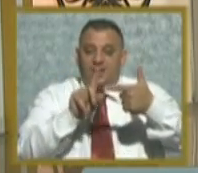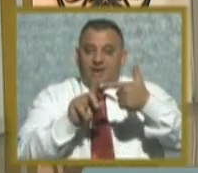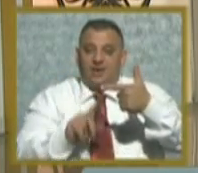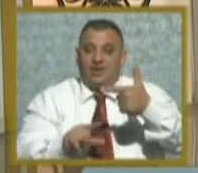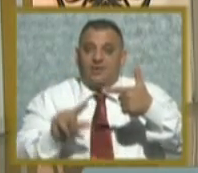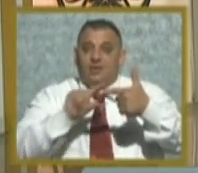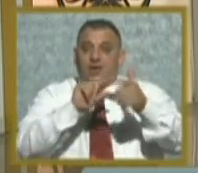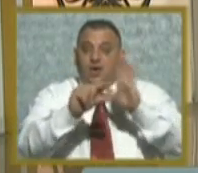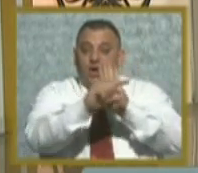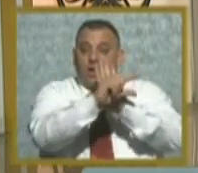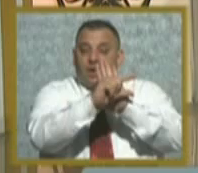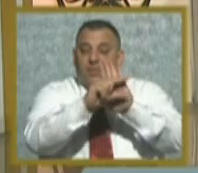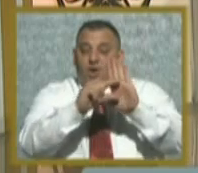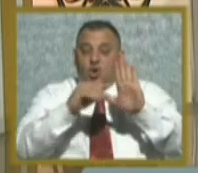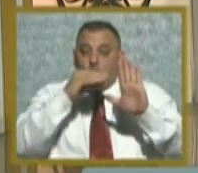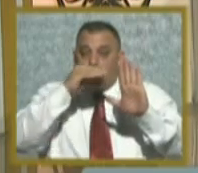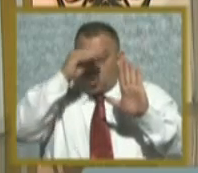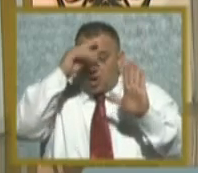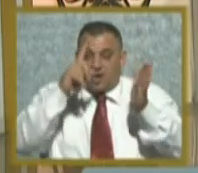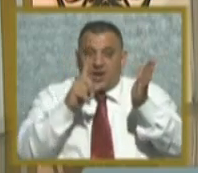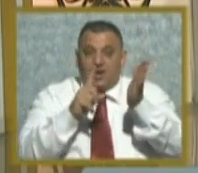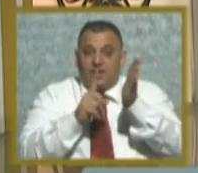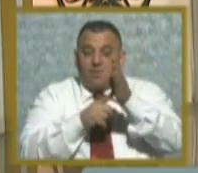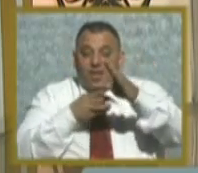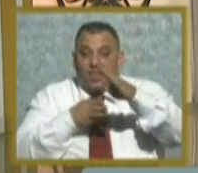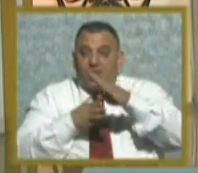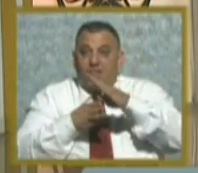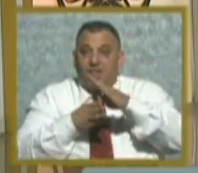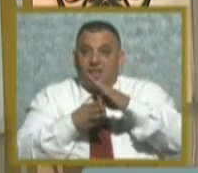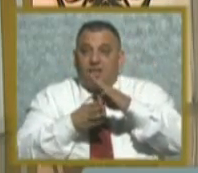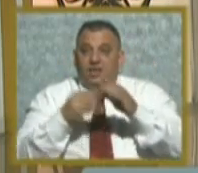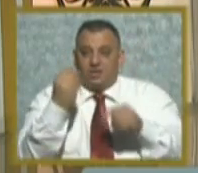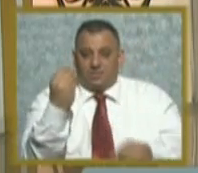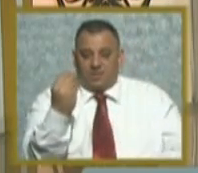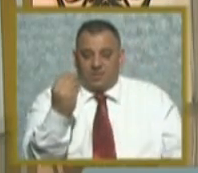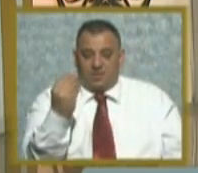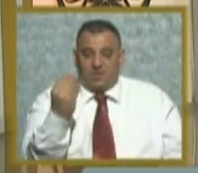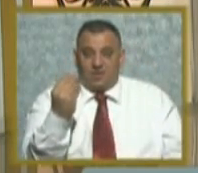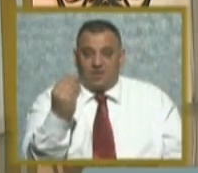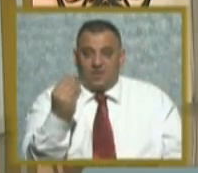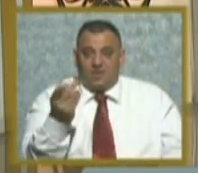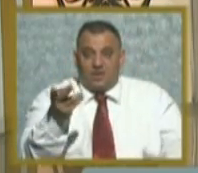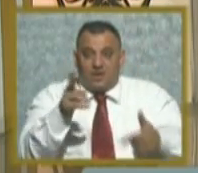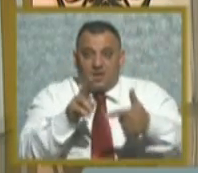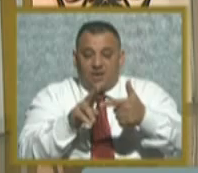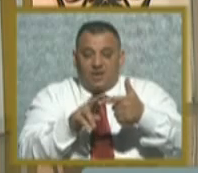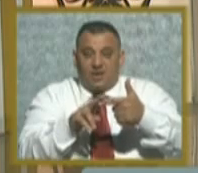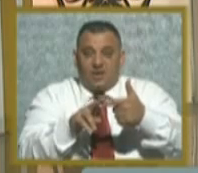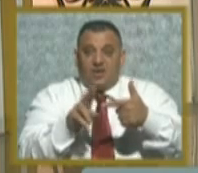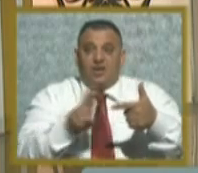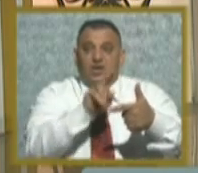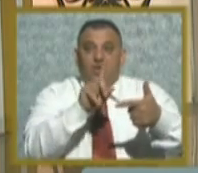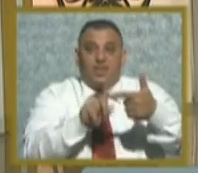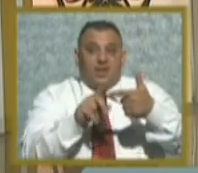ما هي صور هجر القرآن الكريم رزقنا الله ما هي عفوا تلاوته عفوا أبو بكر عفوا